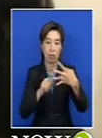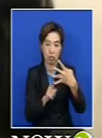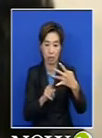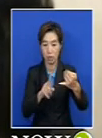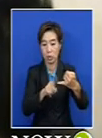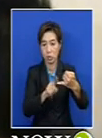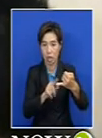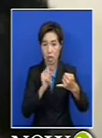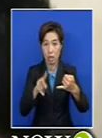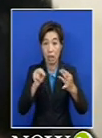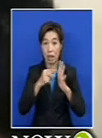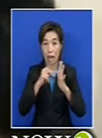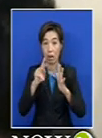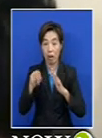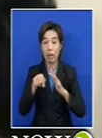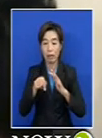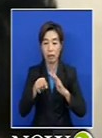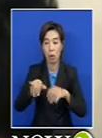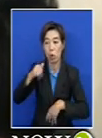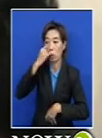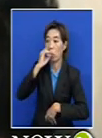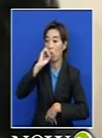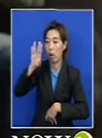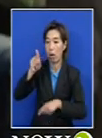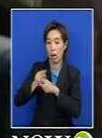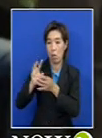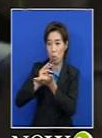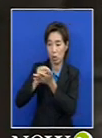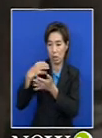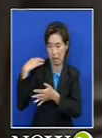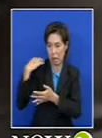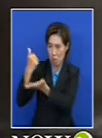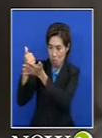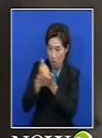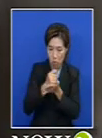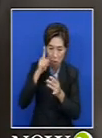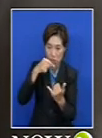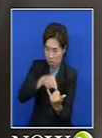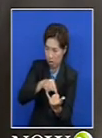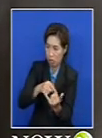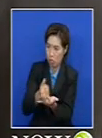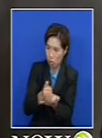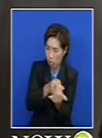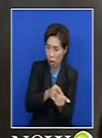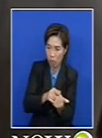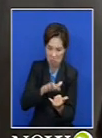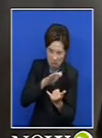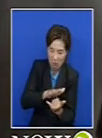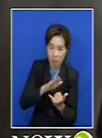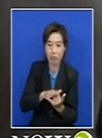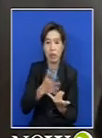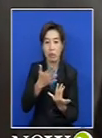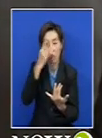ซึ่งนายคณากรเนี่ยนะฮะเป็นคนที่โทรไปแจ้งให้เจ้าหน้าที่กู้ภัยเข้ามาช่วยปั๊มหัวใจของนางสาวเอซึ่งถูกล่อลวง